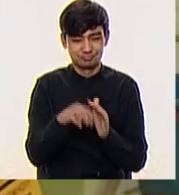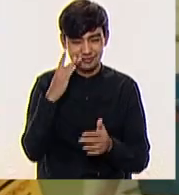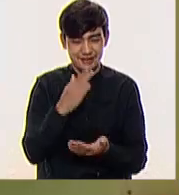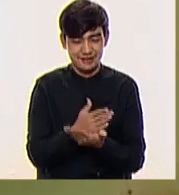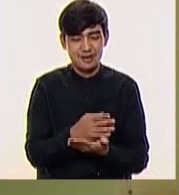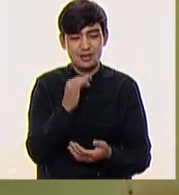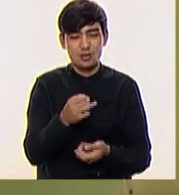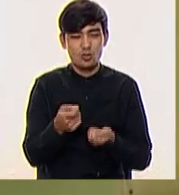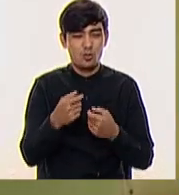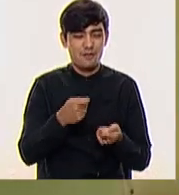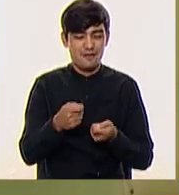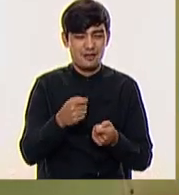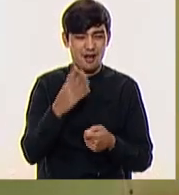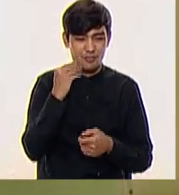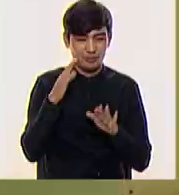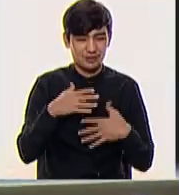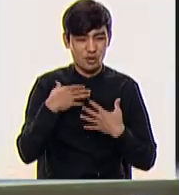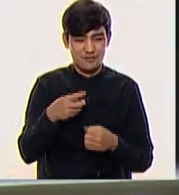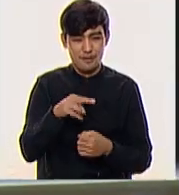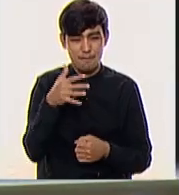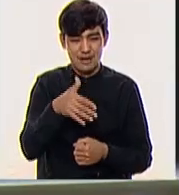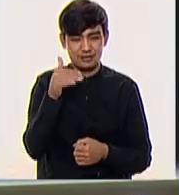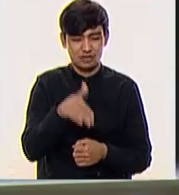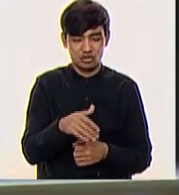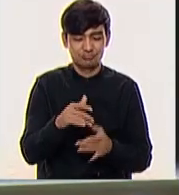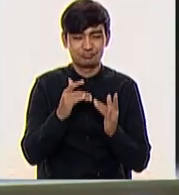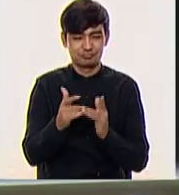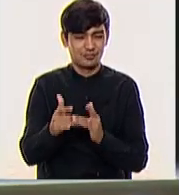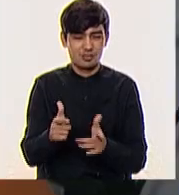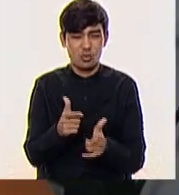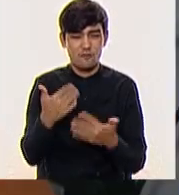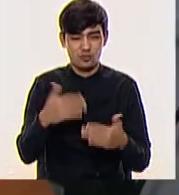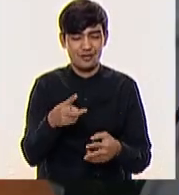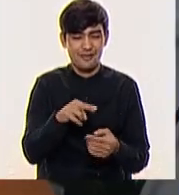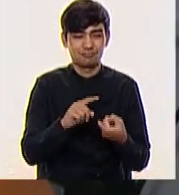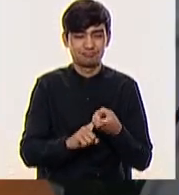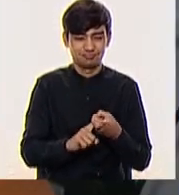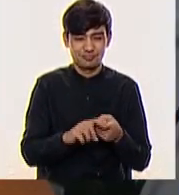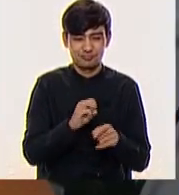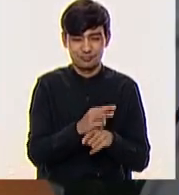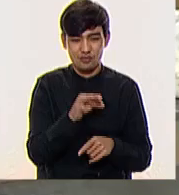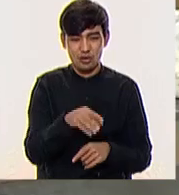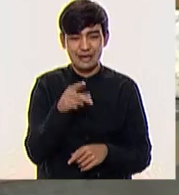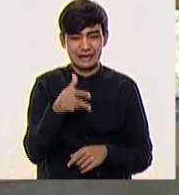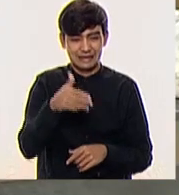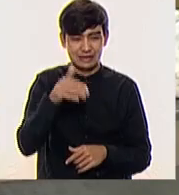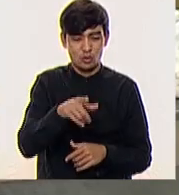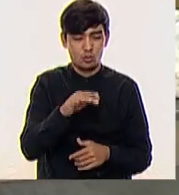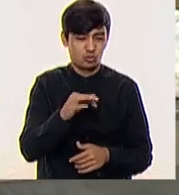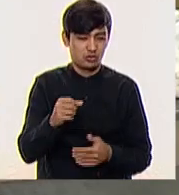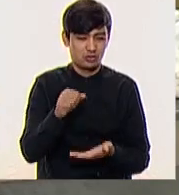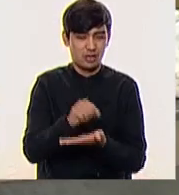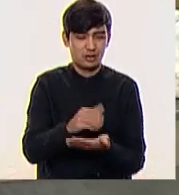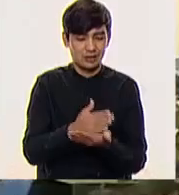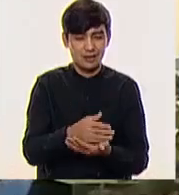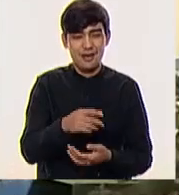общественного здоровья Алматы рассказали, что подготовили 5000 коек для зараженных ковид. Из них более 3000 уже заняты. В клиниках